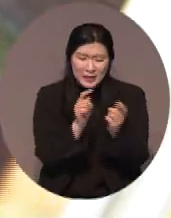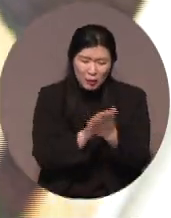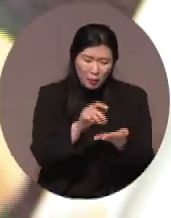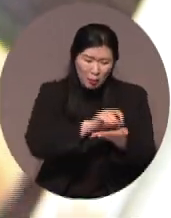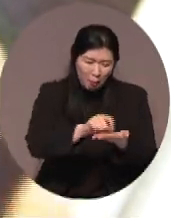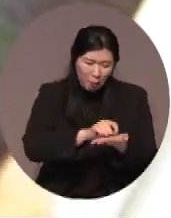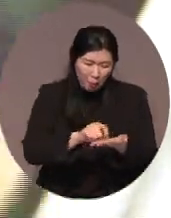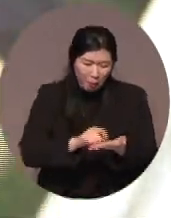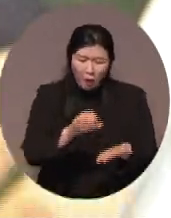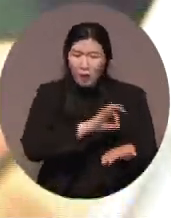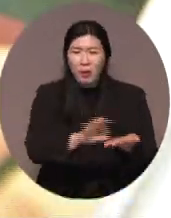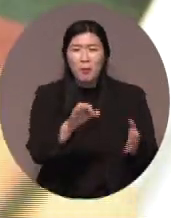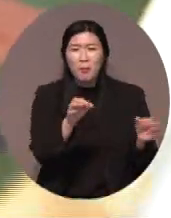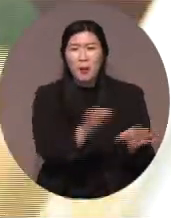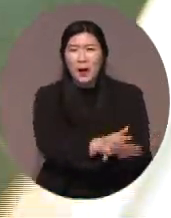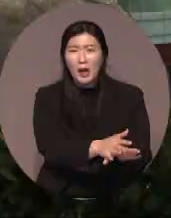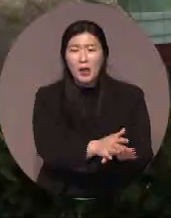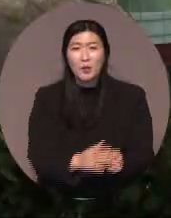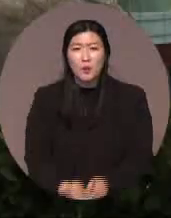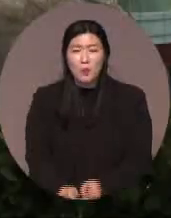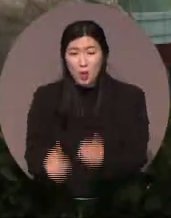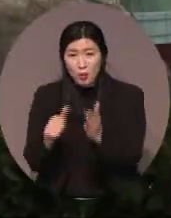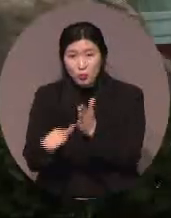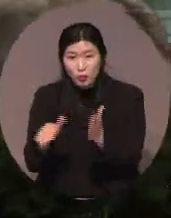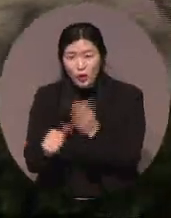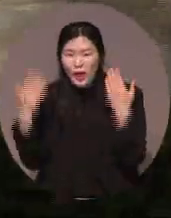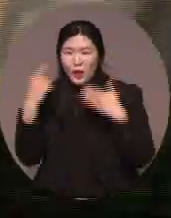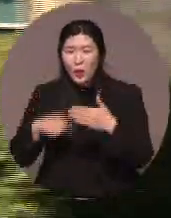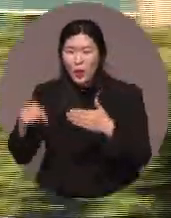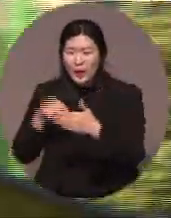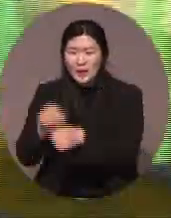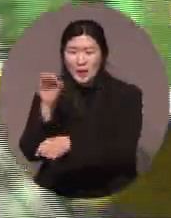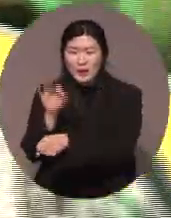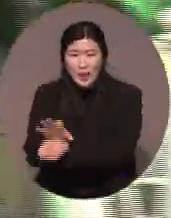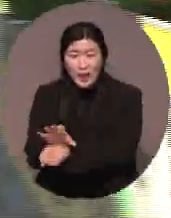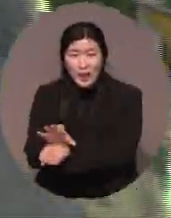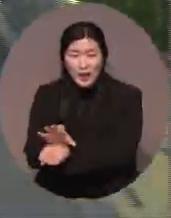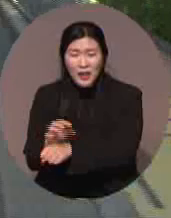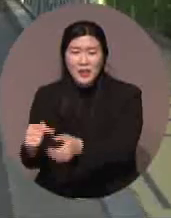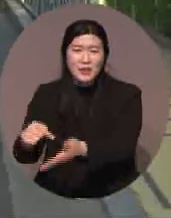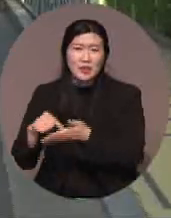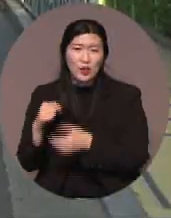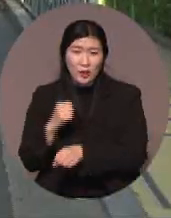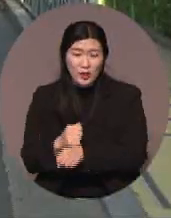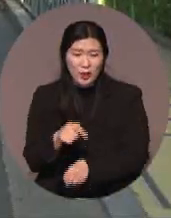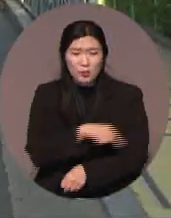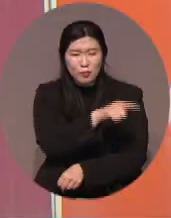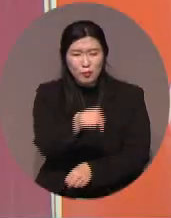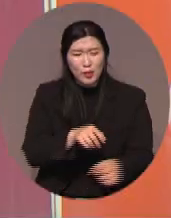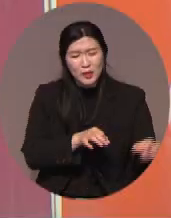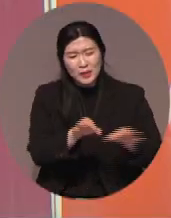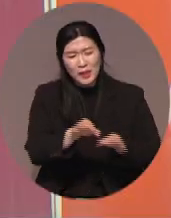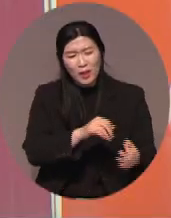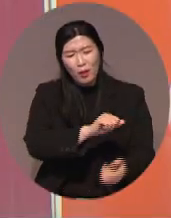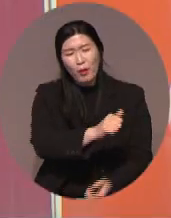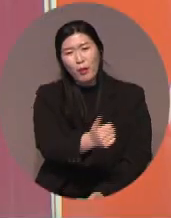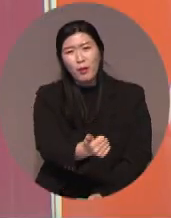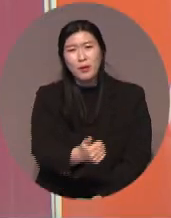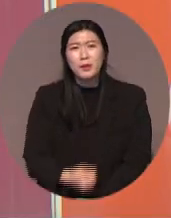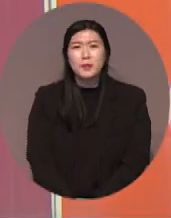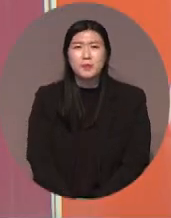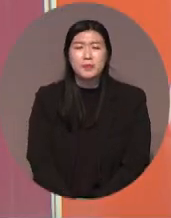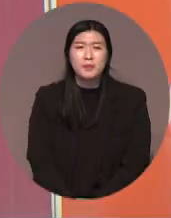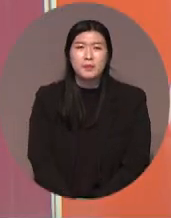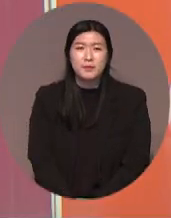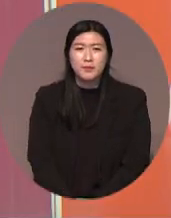수요가 크게 줄었고 준비물을 공동구매에 제공하는 경우가 많아 동네 문구점에 입지는 점점 좁아지고